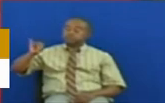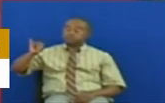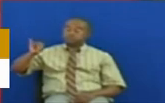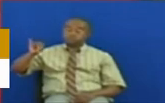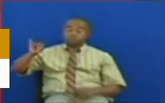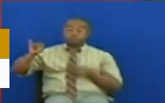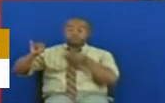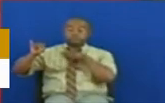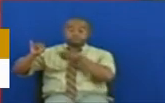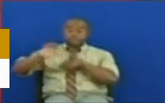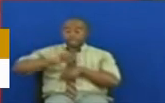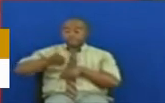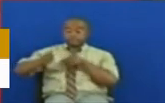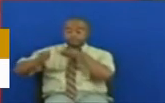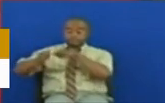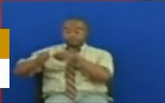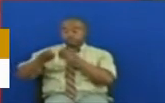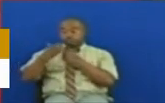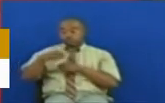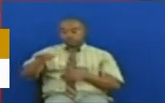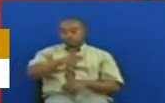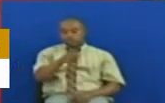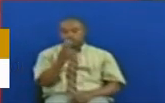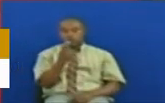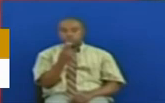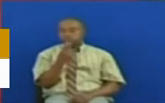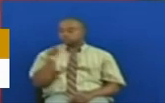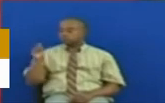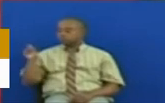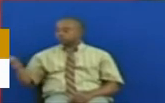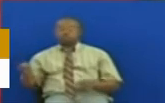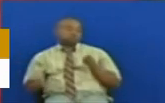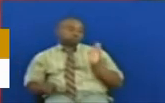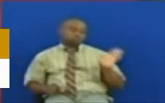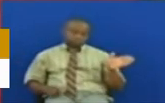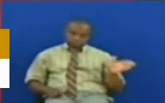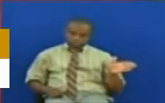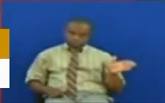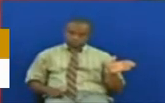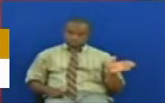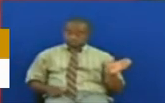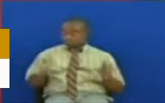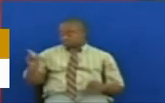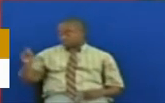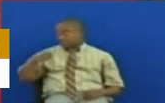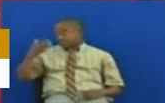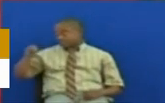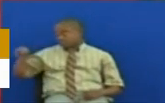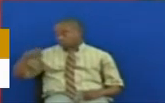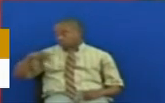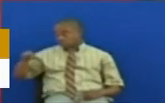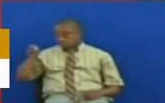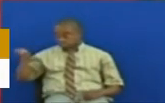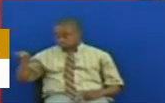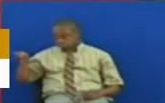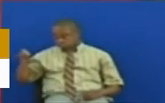leseni zitatoka katika maeneo yetu mawili, yani Zanzibar kwa waziri mhusika na Tanzania